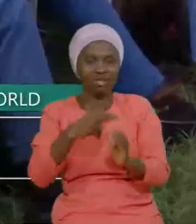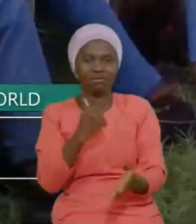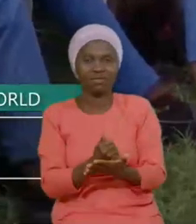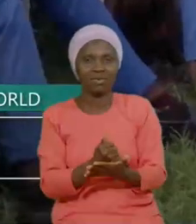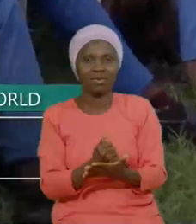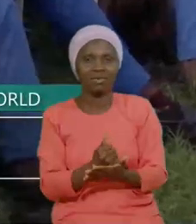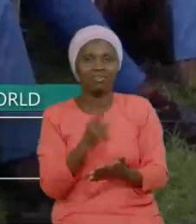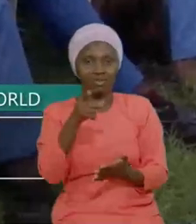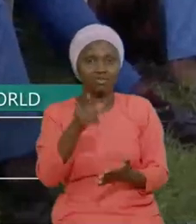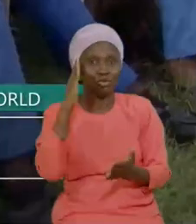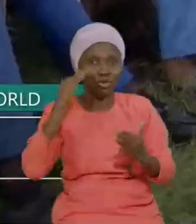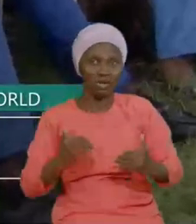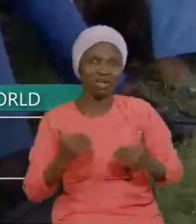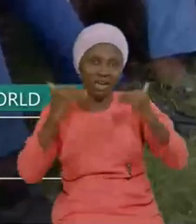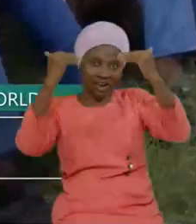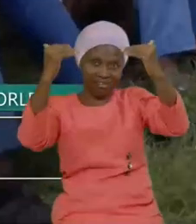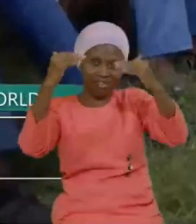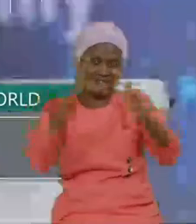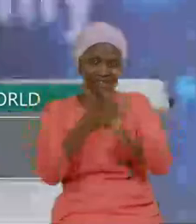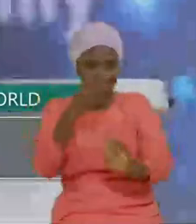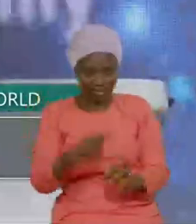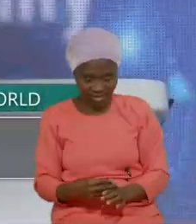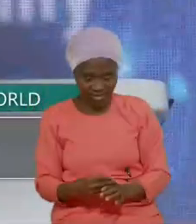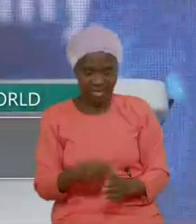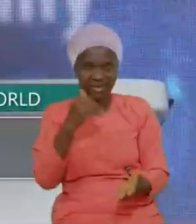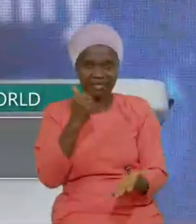Tu vas avancer. Est-ce que tu es là?